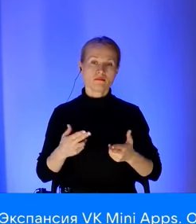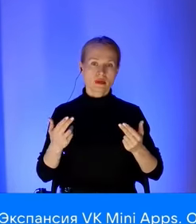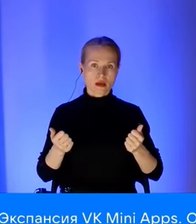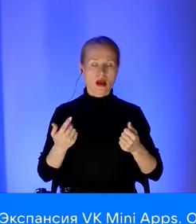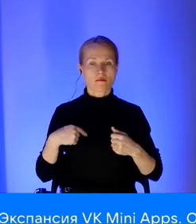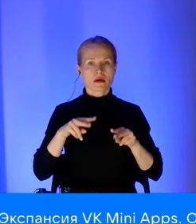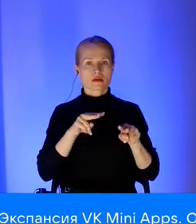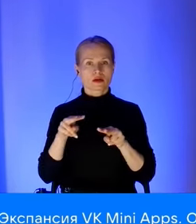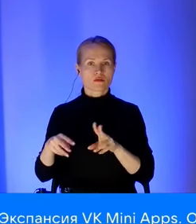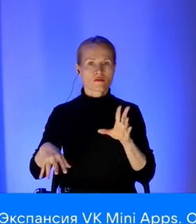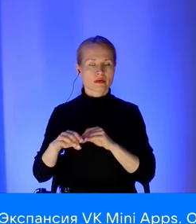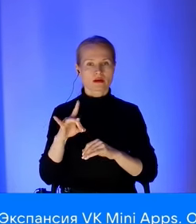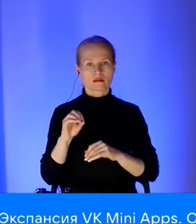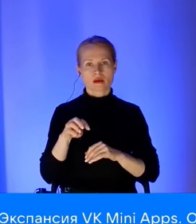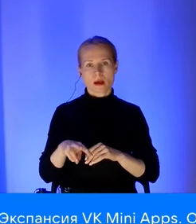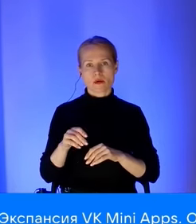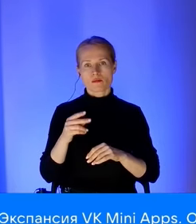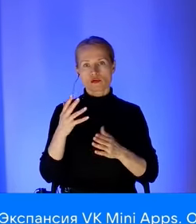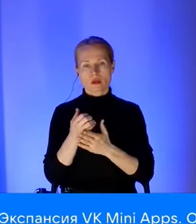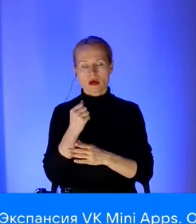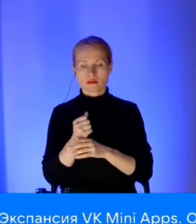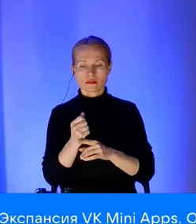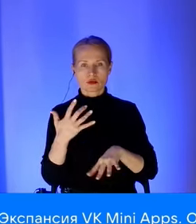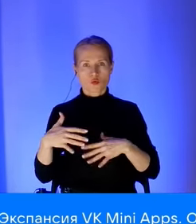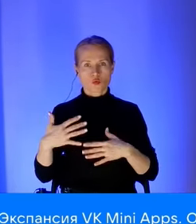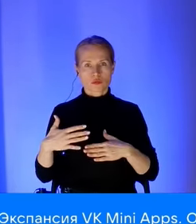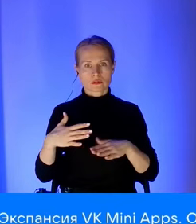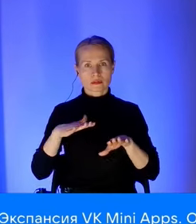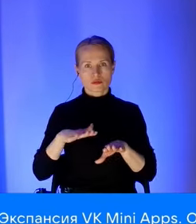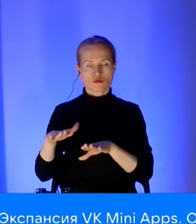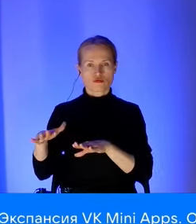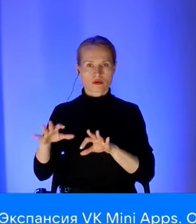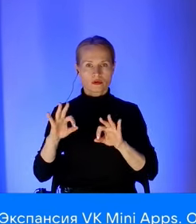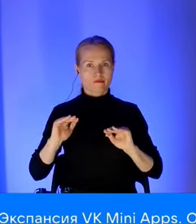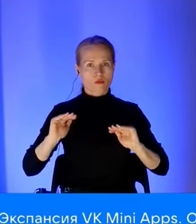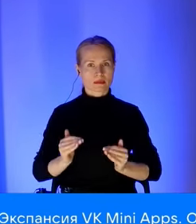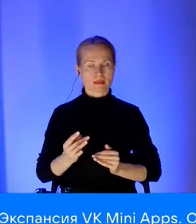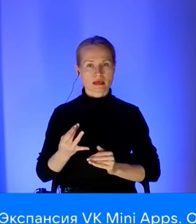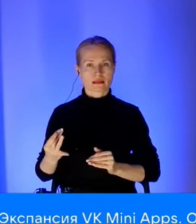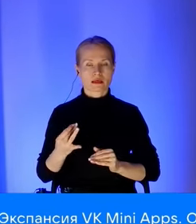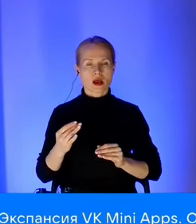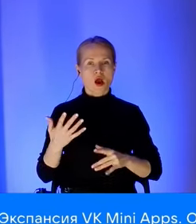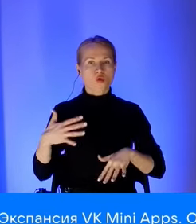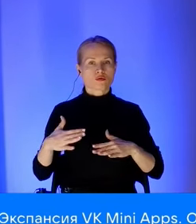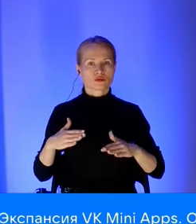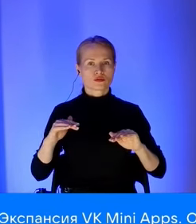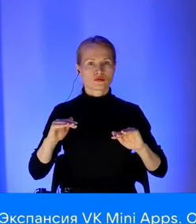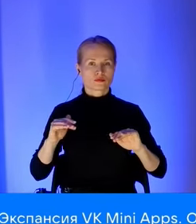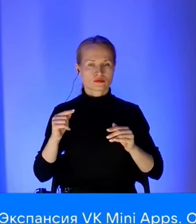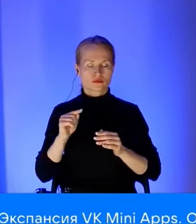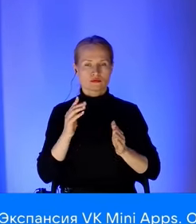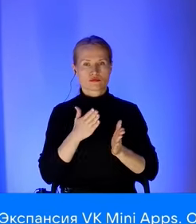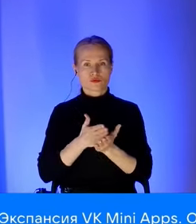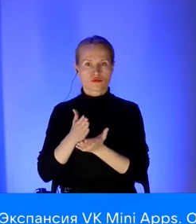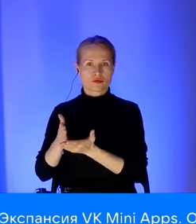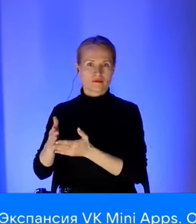мы контролируем весь рантайм, мы можем находить узкие точки оптимизации, узкие точки в нашей системе, оптимизировать их